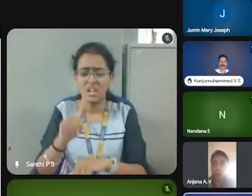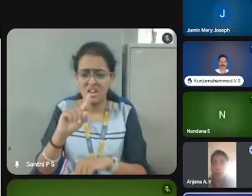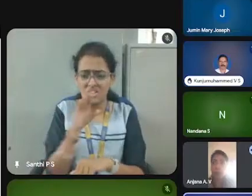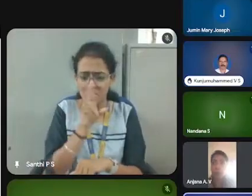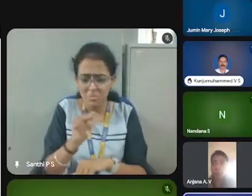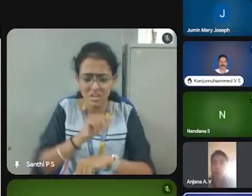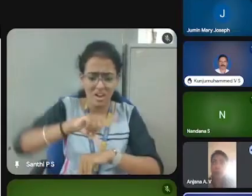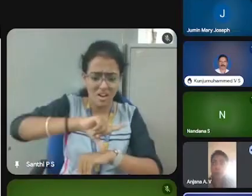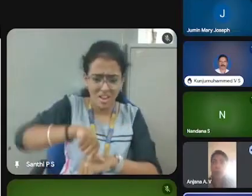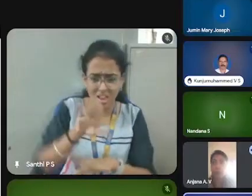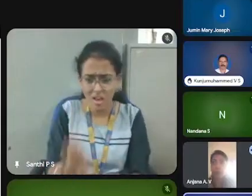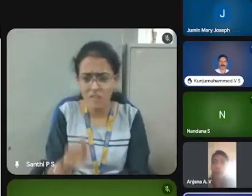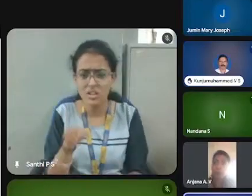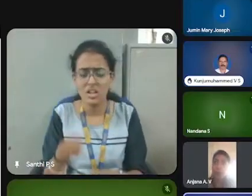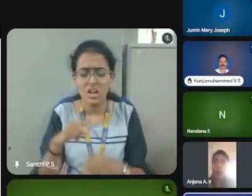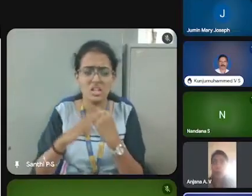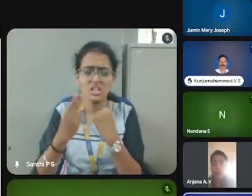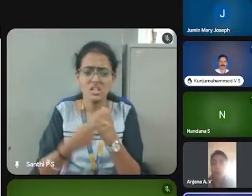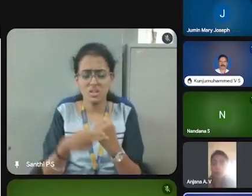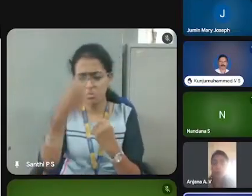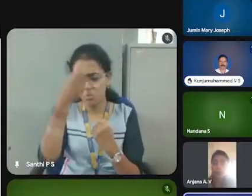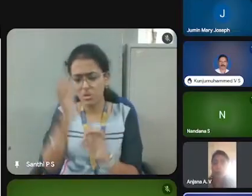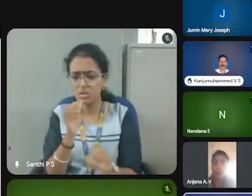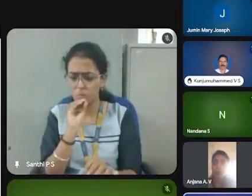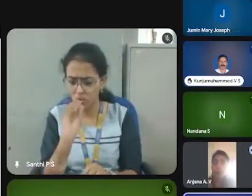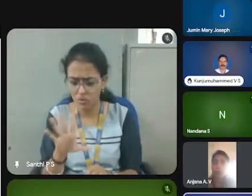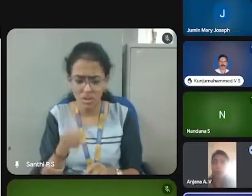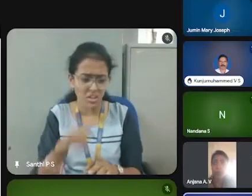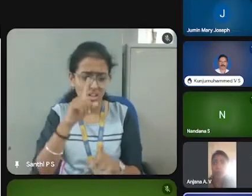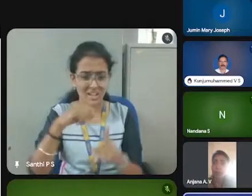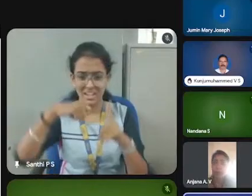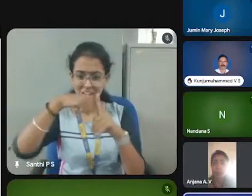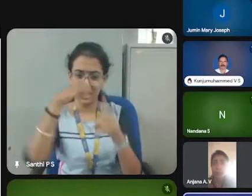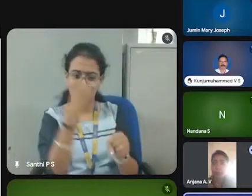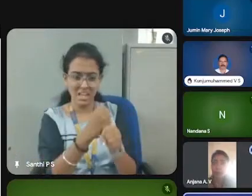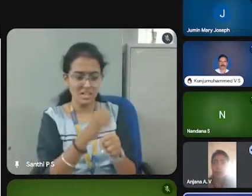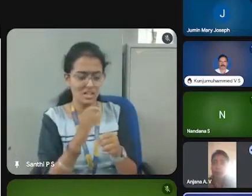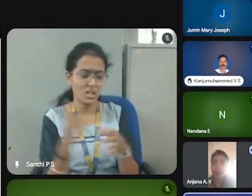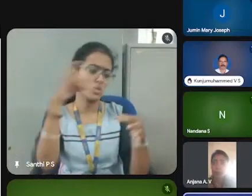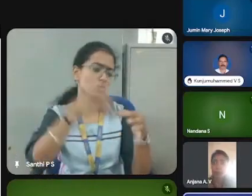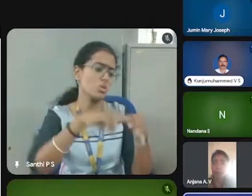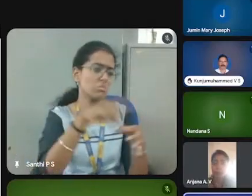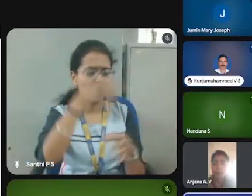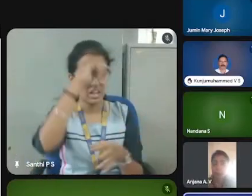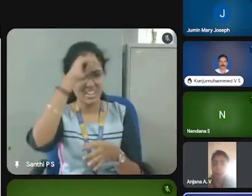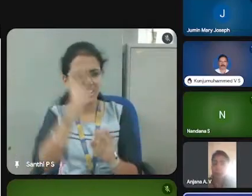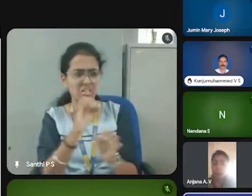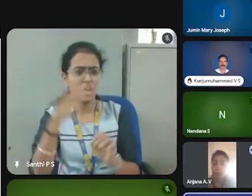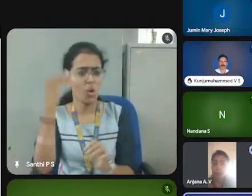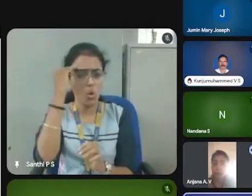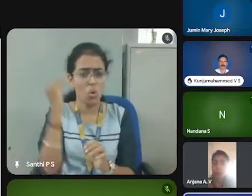വേറെ ഓട്ടിസ്റ്റിക് ഇഷ്യൂസ് ഒന്നും ഇല്ലെന്നാണ് നിഷീന്ന് പറഞ്ഞത്. പക്ഷെ അവര് പോയിട്ട് അവിടെ കിൻഡർ ഗാർഡനിൽ, അവിടെ മെയിൻ ആയിട്ട് കൊറിയനാണ്, ഇംഗ്ലീഷ് അത്ര ഇതല്ല അവിടെ.